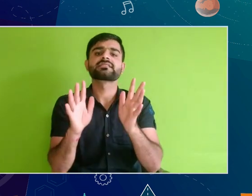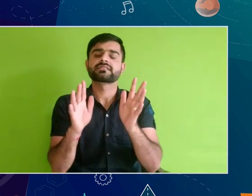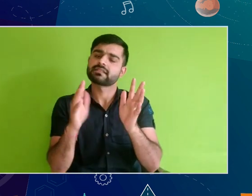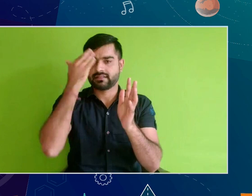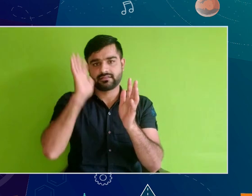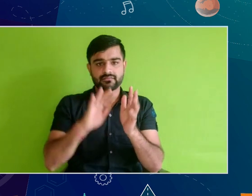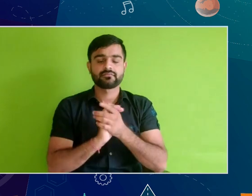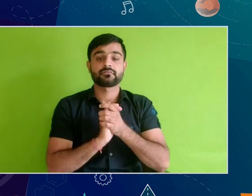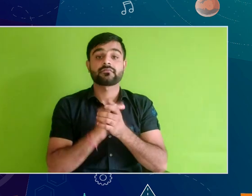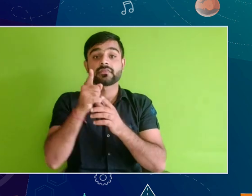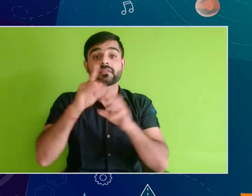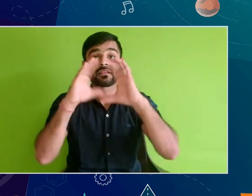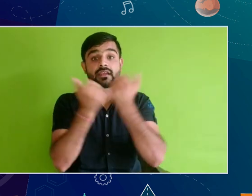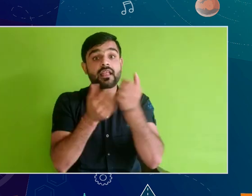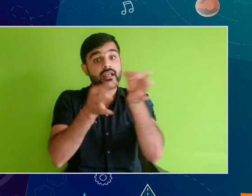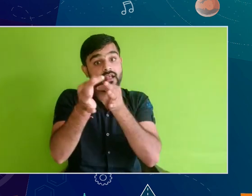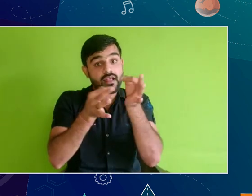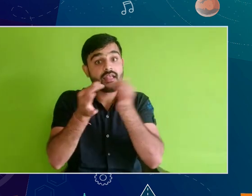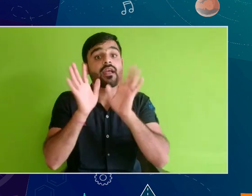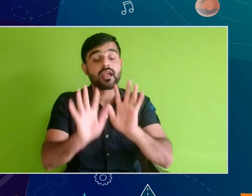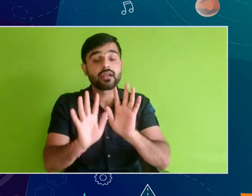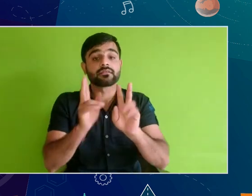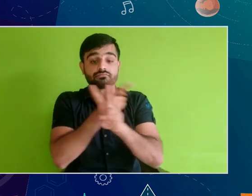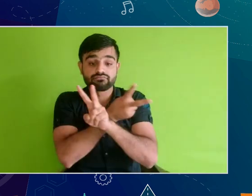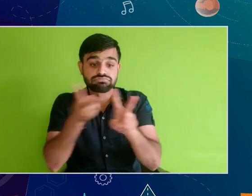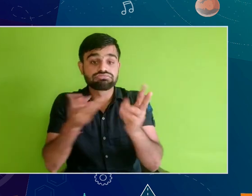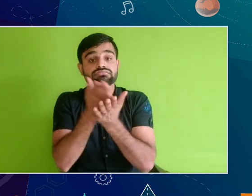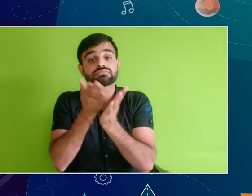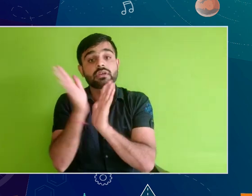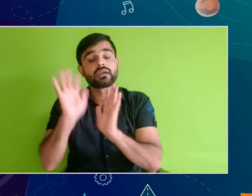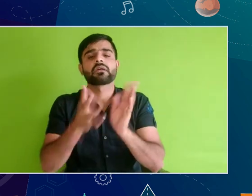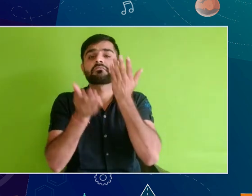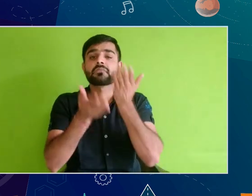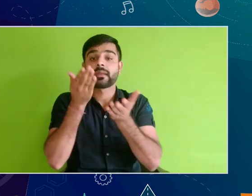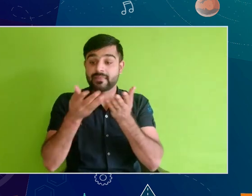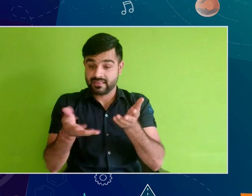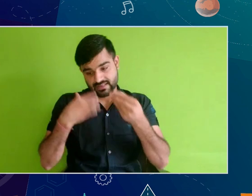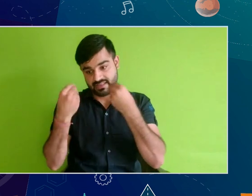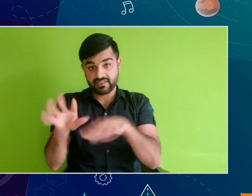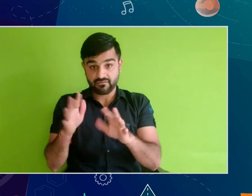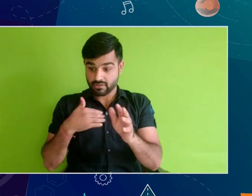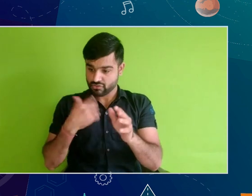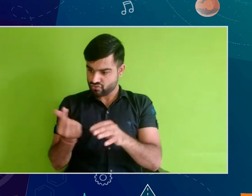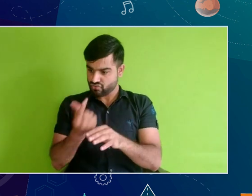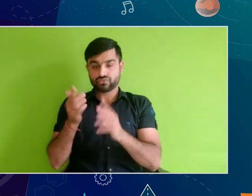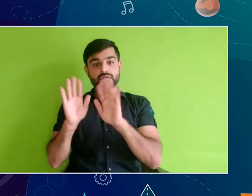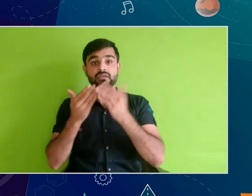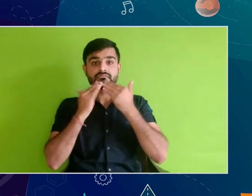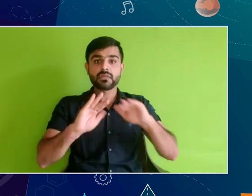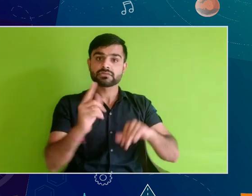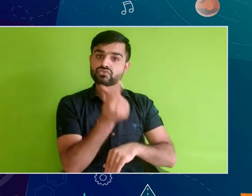उसकी क्लासिफिकेशन हर किसी के लिए अलग हो सकती है, हो सकता है वही चीज हमारे लिए काम की हो और बच्चों के लिए काम की ना